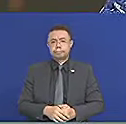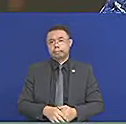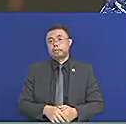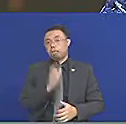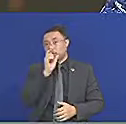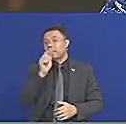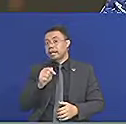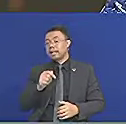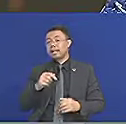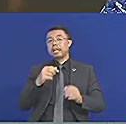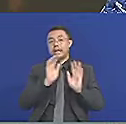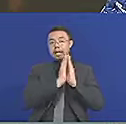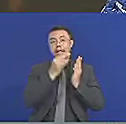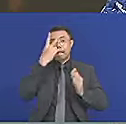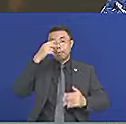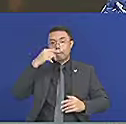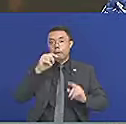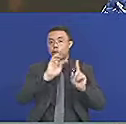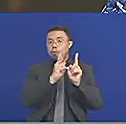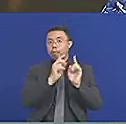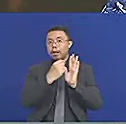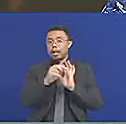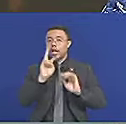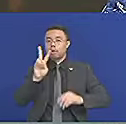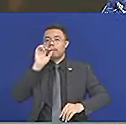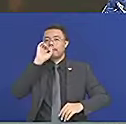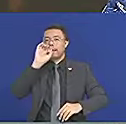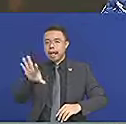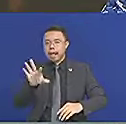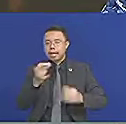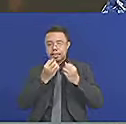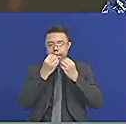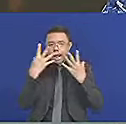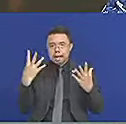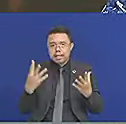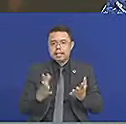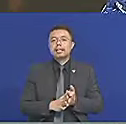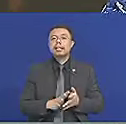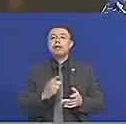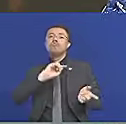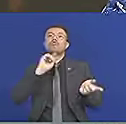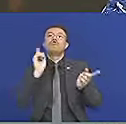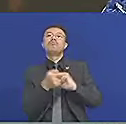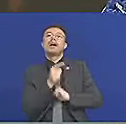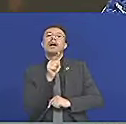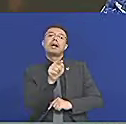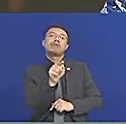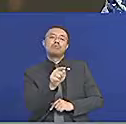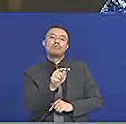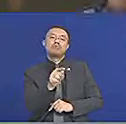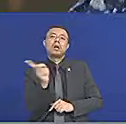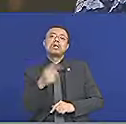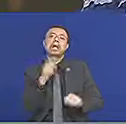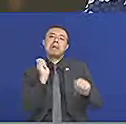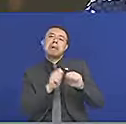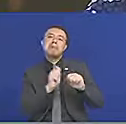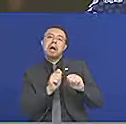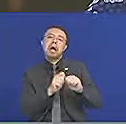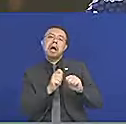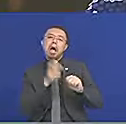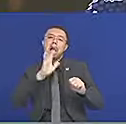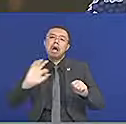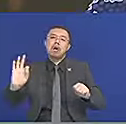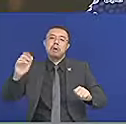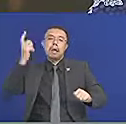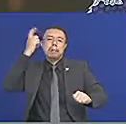Itulah sebabnya Roma 12 ayat 2 jelas mengatakan, berubahlah kamu oleh pembaruan